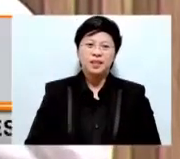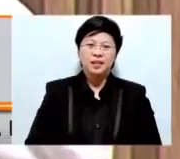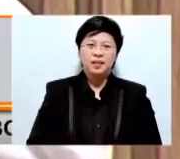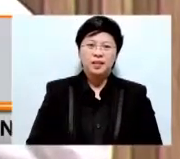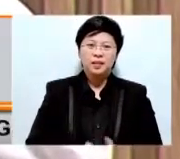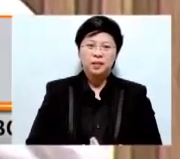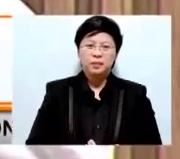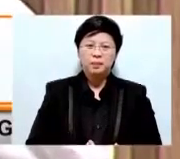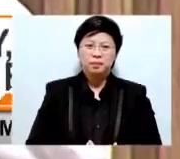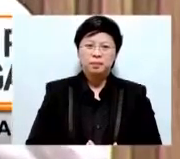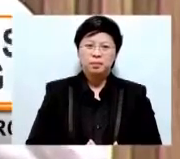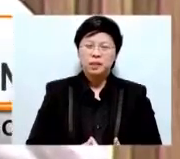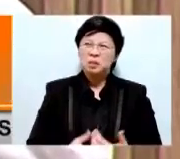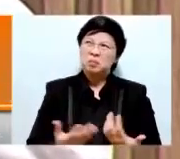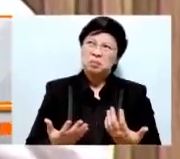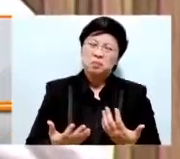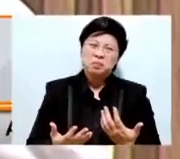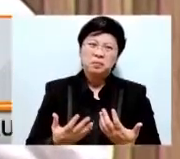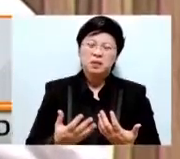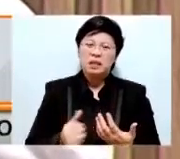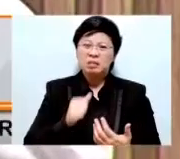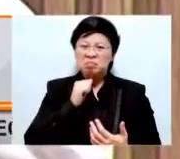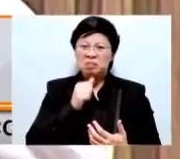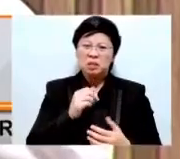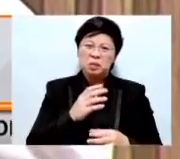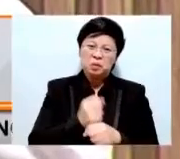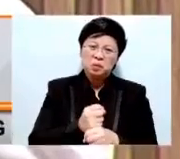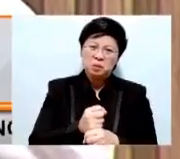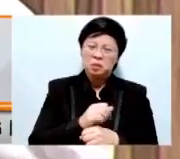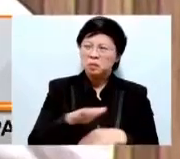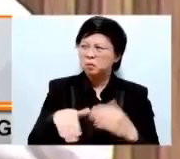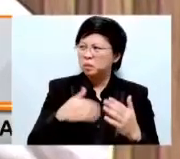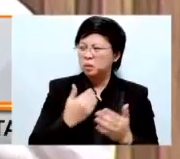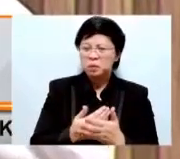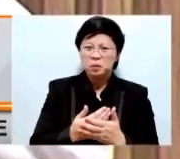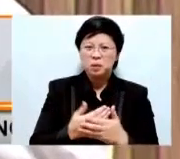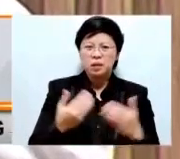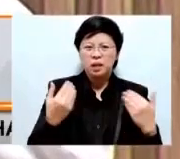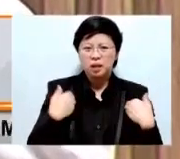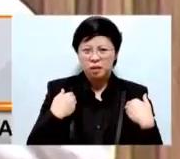everybody can have Noche Buena is,